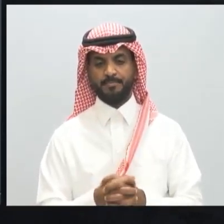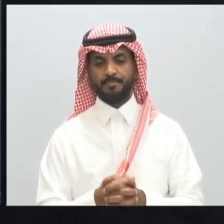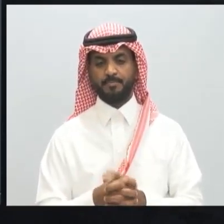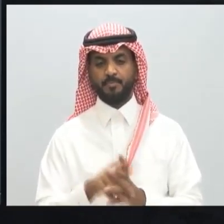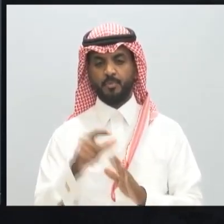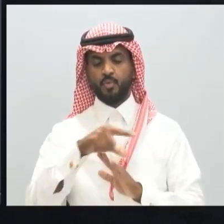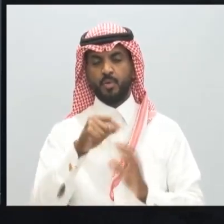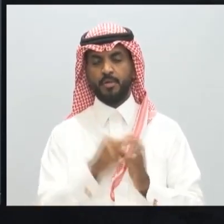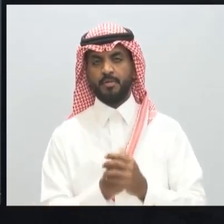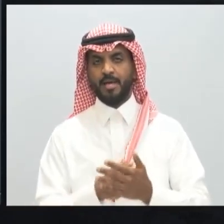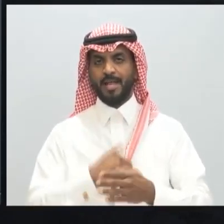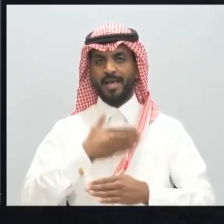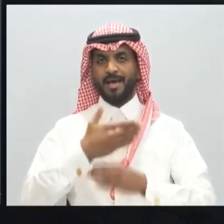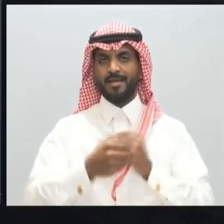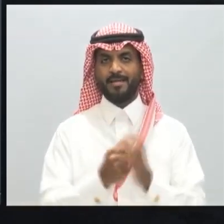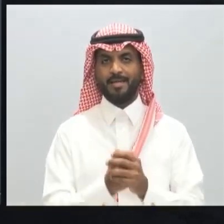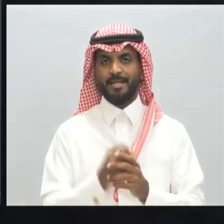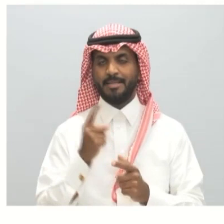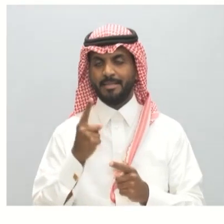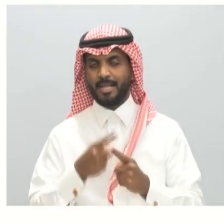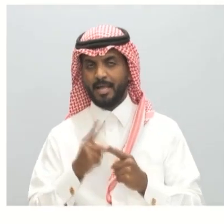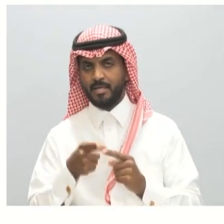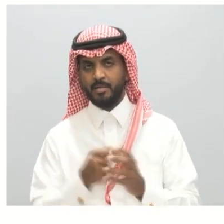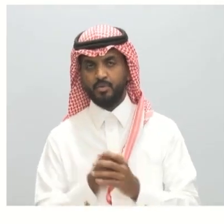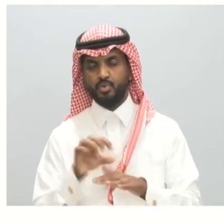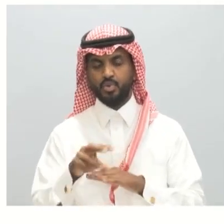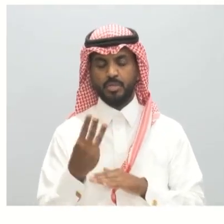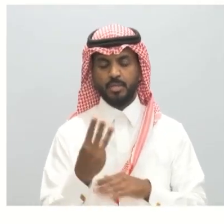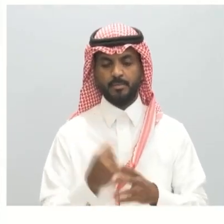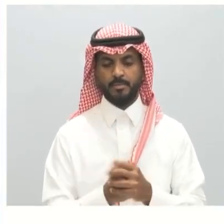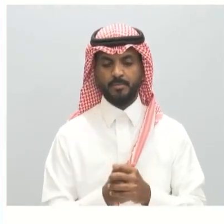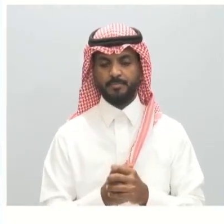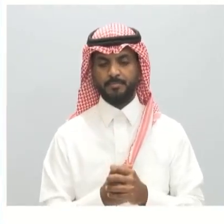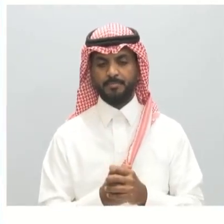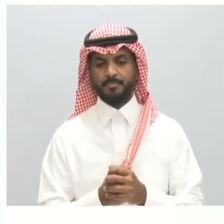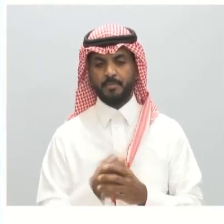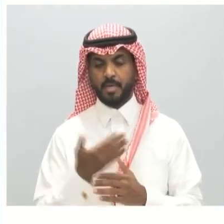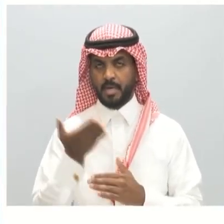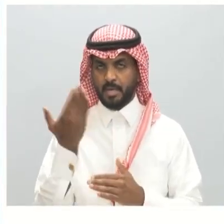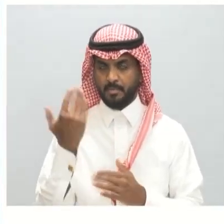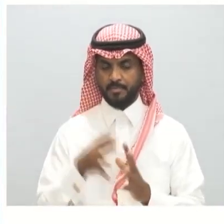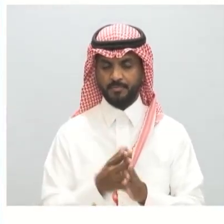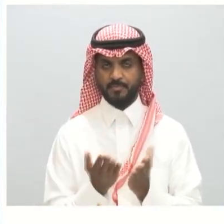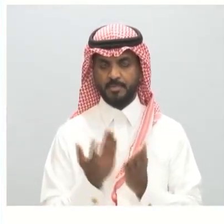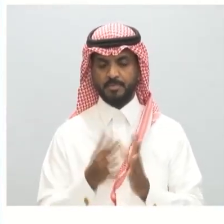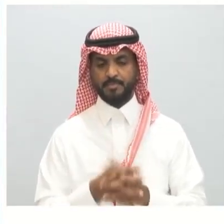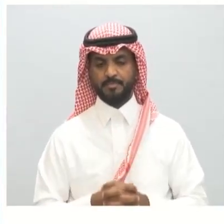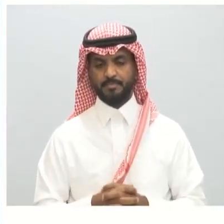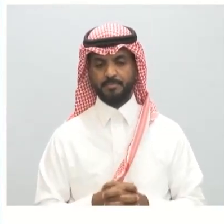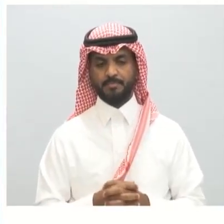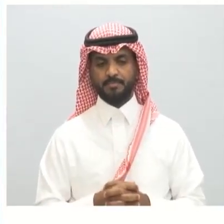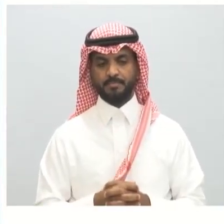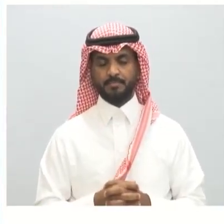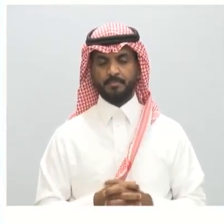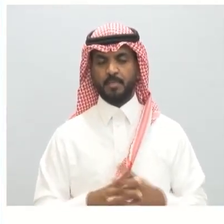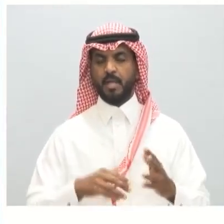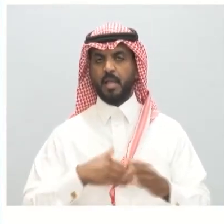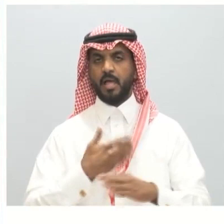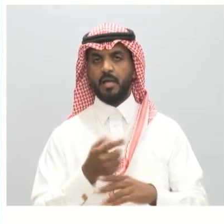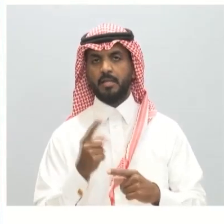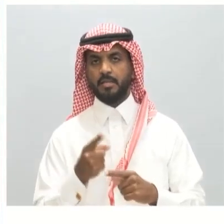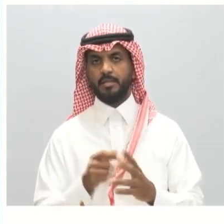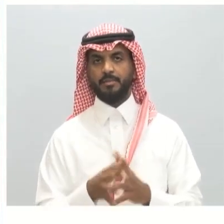بعنوان الحركه التلقائيه الجزء الثالث تكلمنا في الدرس السابق وتعلمنا في درس الحركه